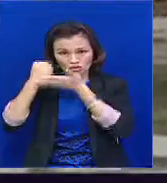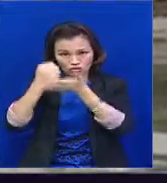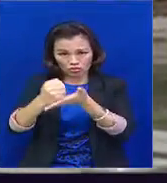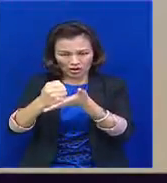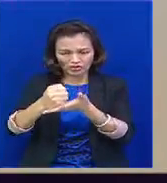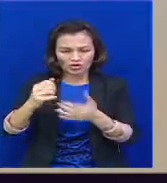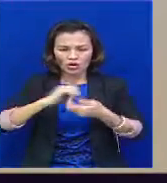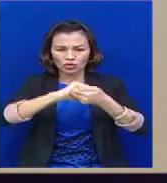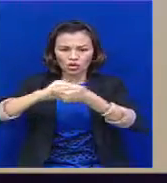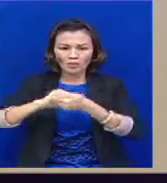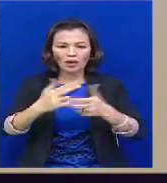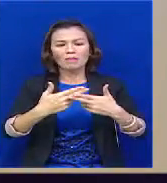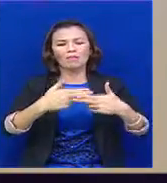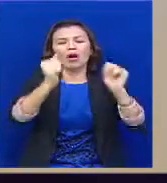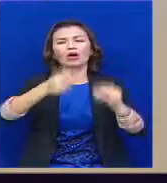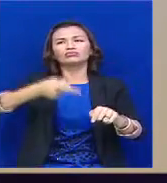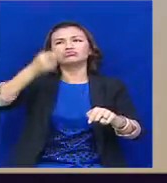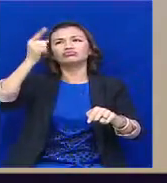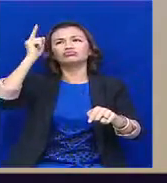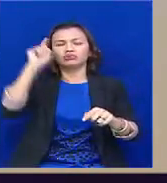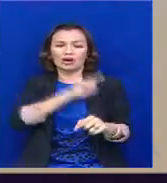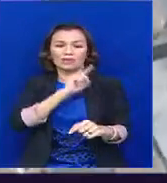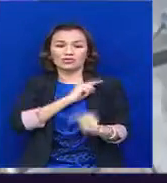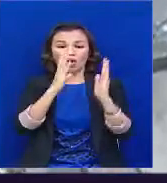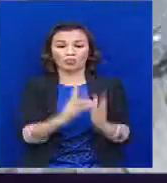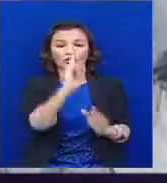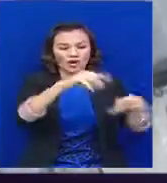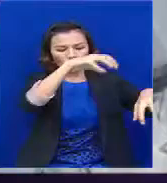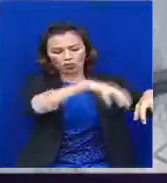กันไม่ปล่อยให้ปัญหานี้ตกอยู่กับหน่วยงานใดหน่วยง